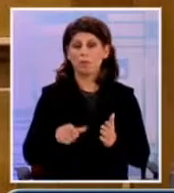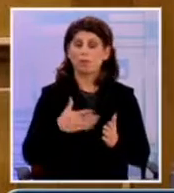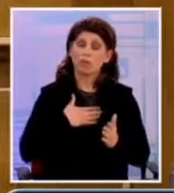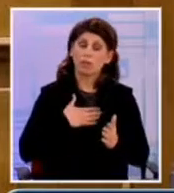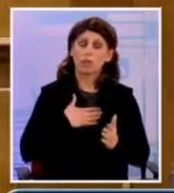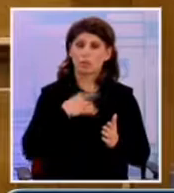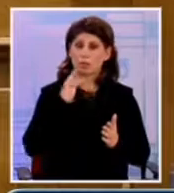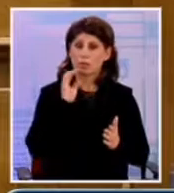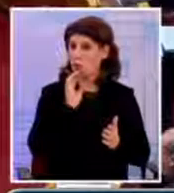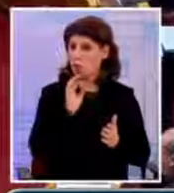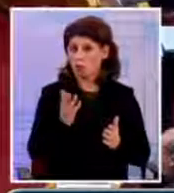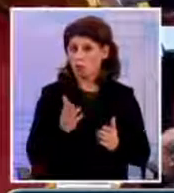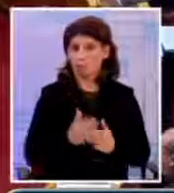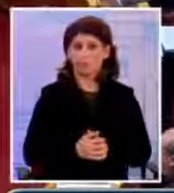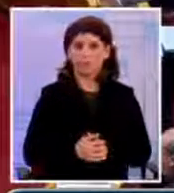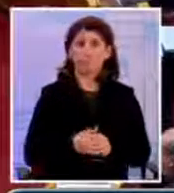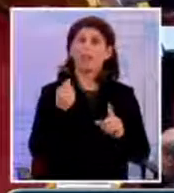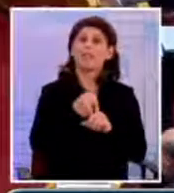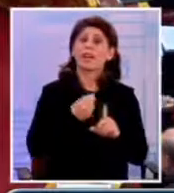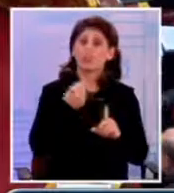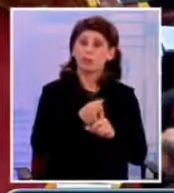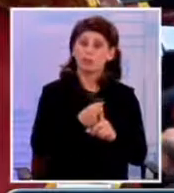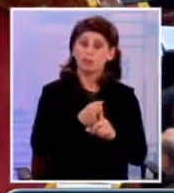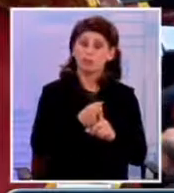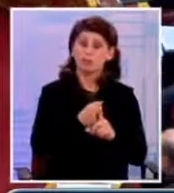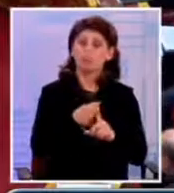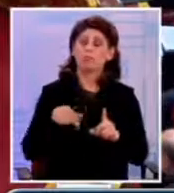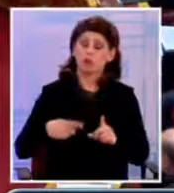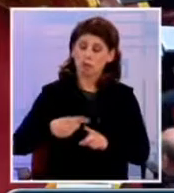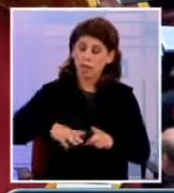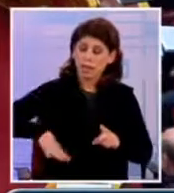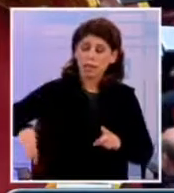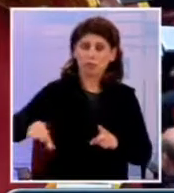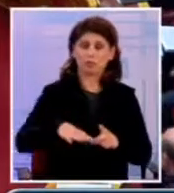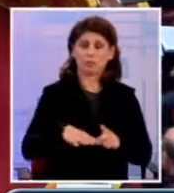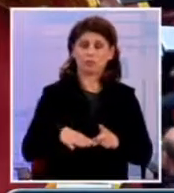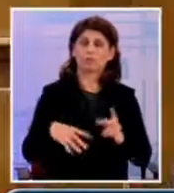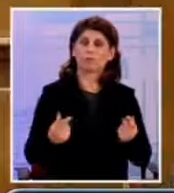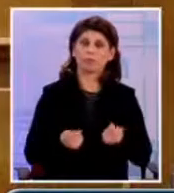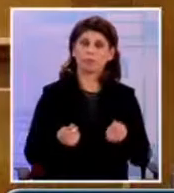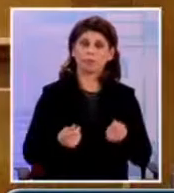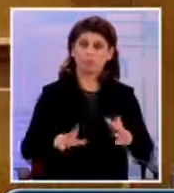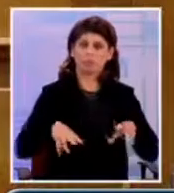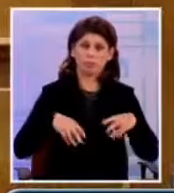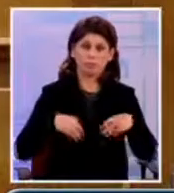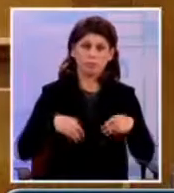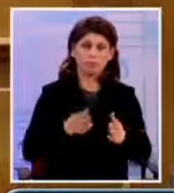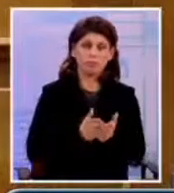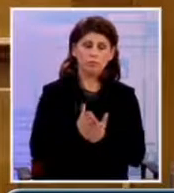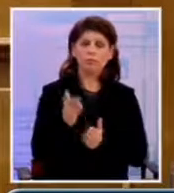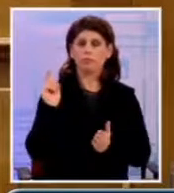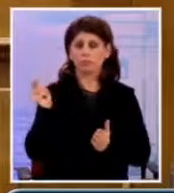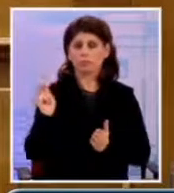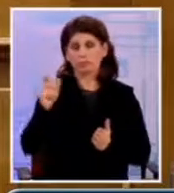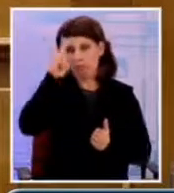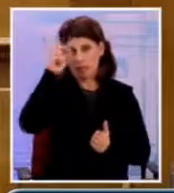μας επιδίωξη, οι διεκδικήσεις αυτές του ελληνικού λαού να γίνουν αποδεκτές ηθικά και πολιτικά